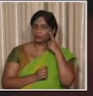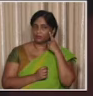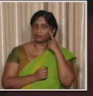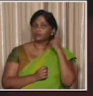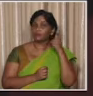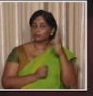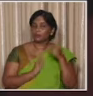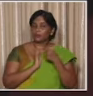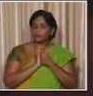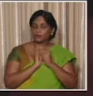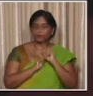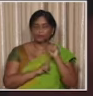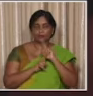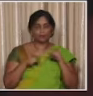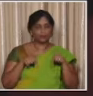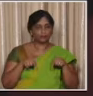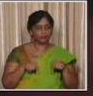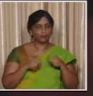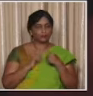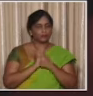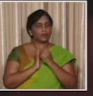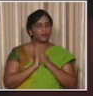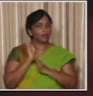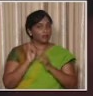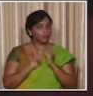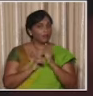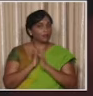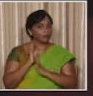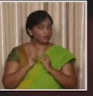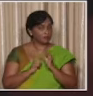මේ ගරු සභාවේ ගරු මන්ත්‍රීතුමන්ලා